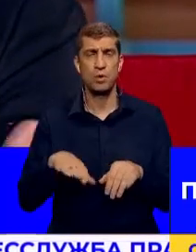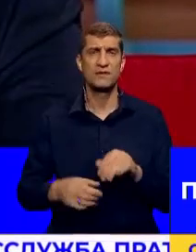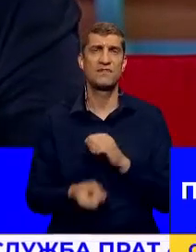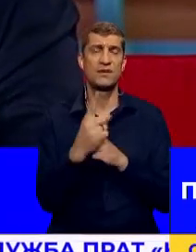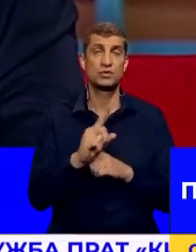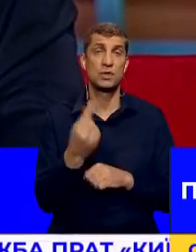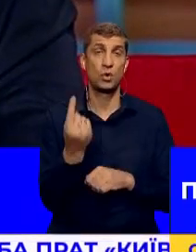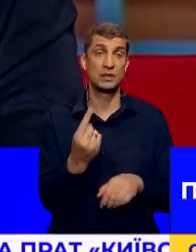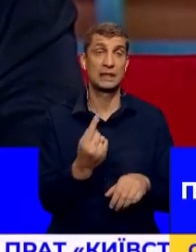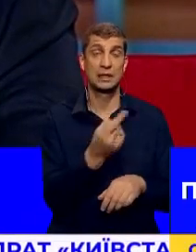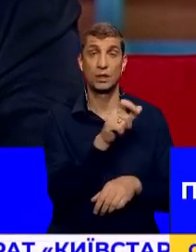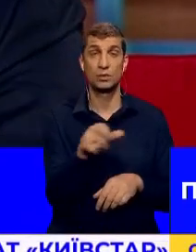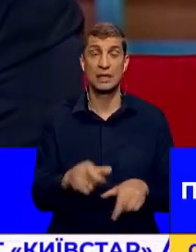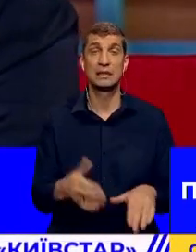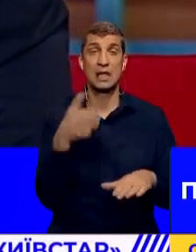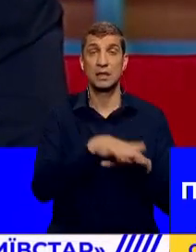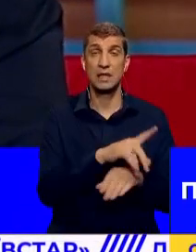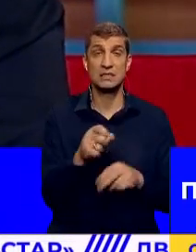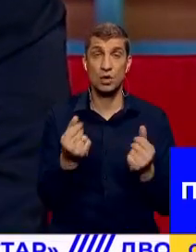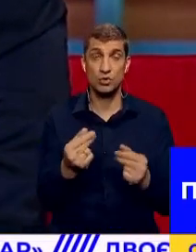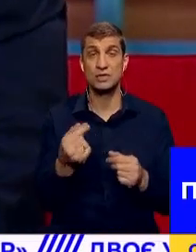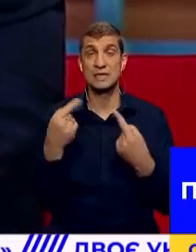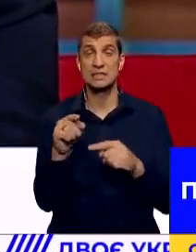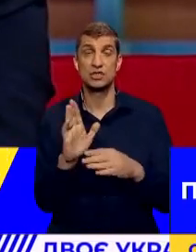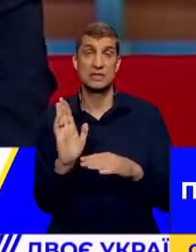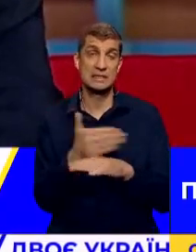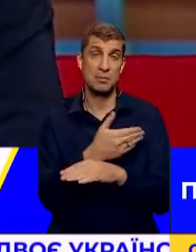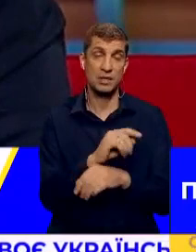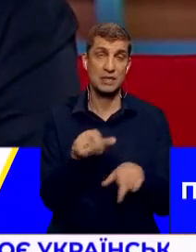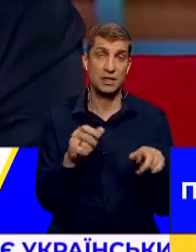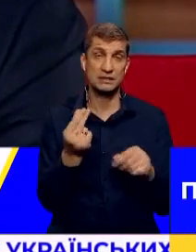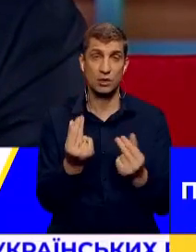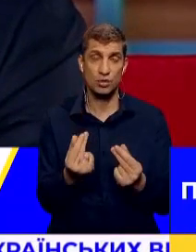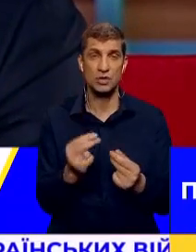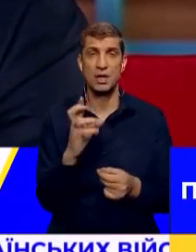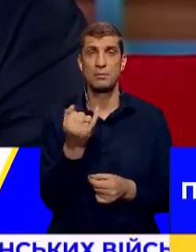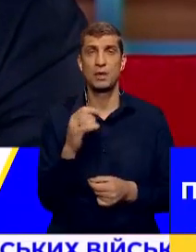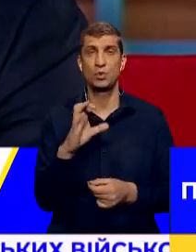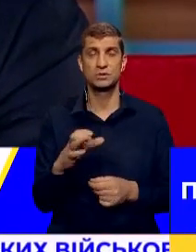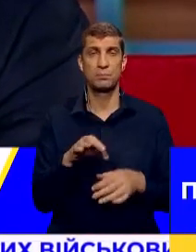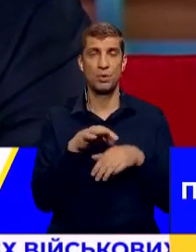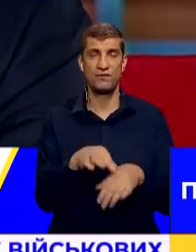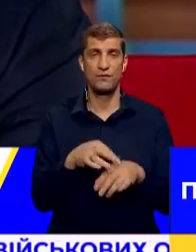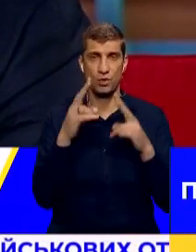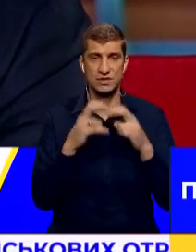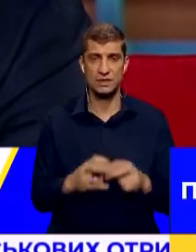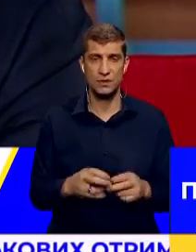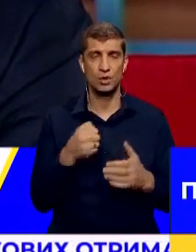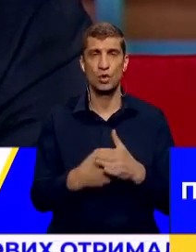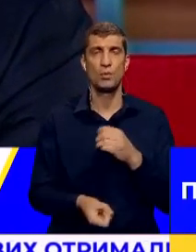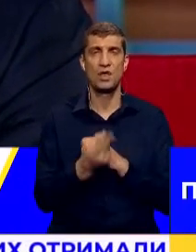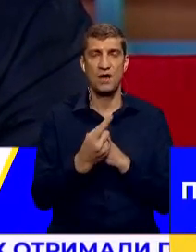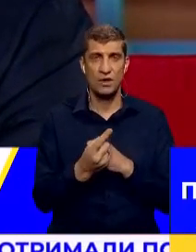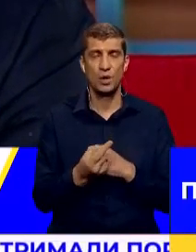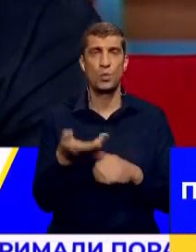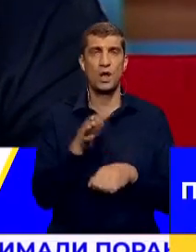що на одних накладають за гроші, з інших знімають за гроші. Денис Бігус провів розслідування. Коли до появи указу